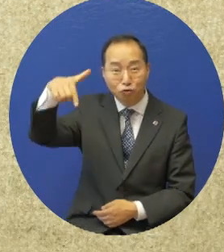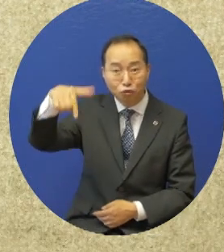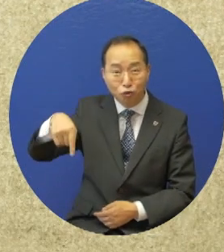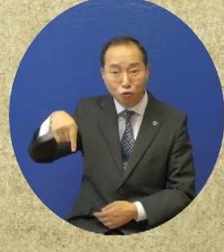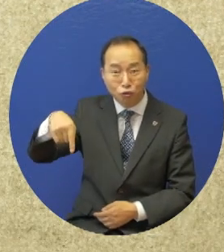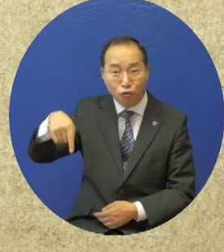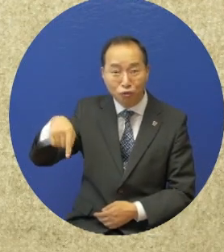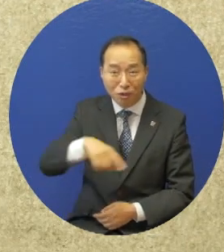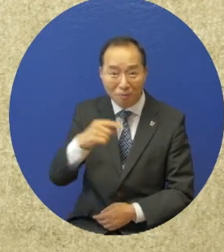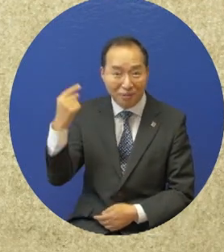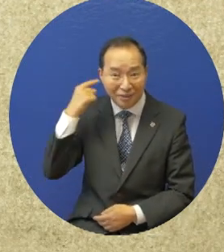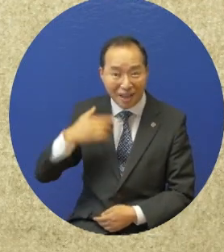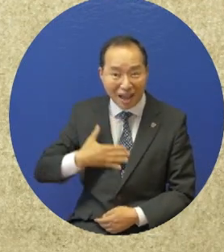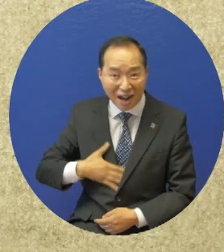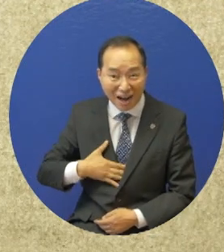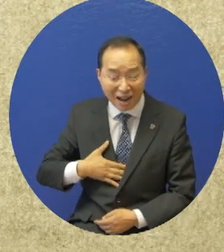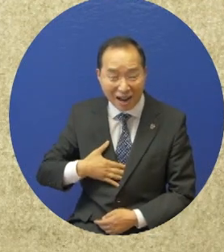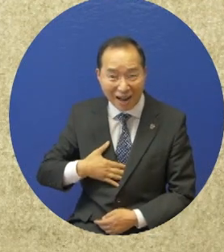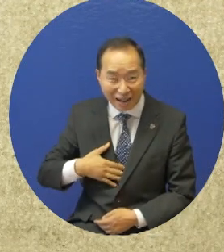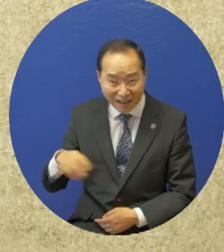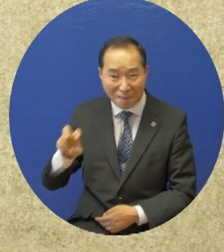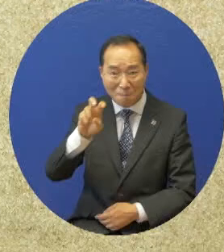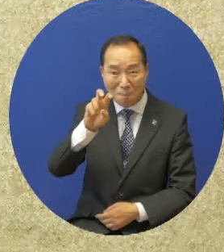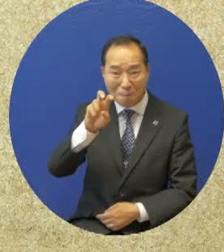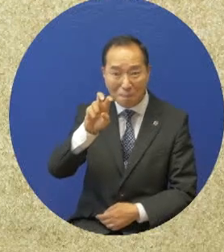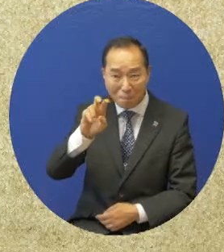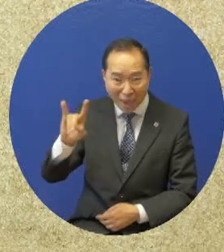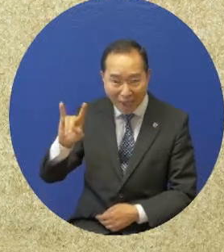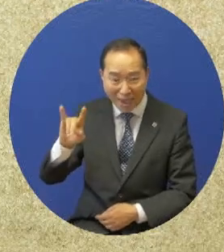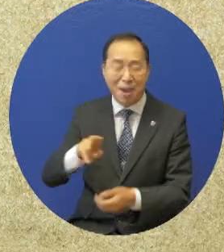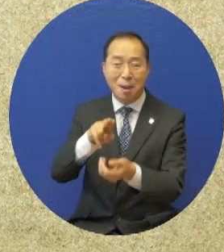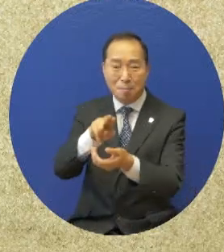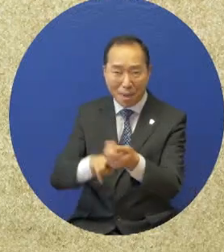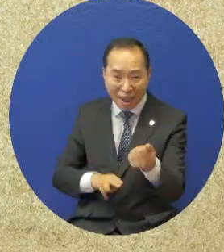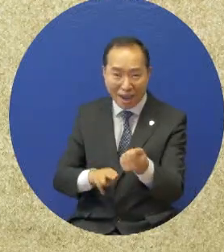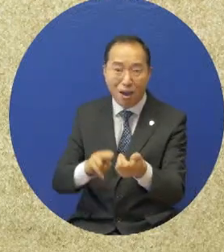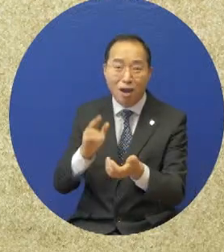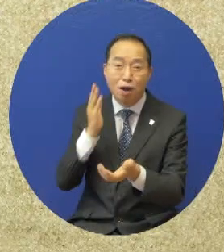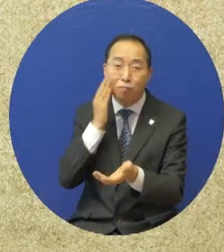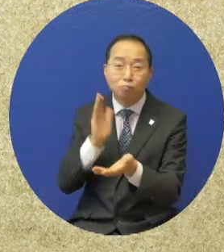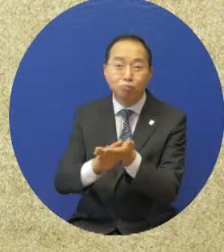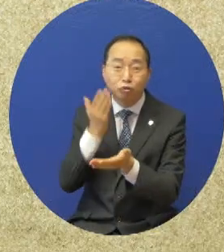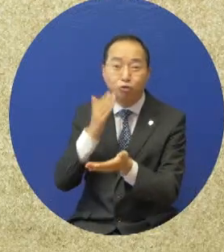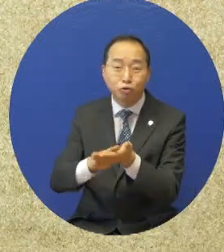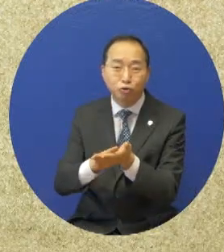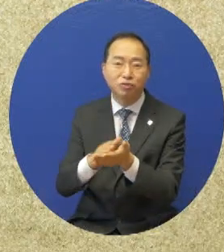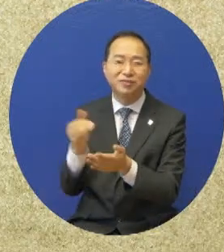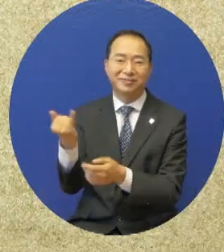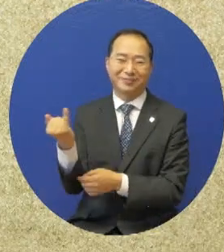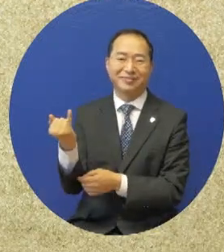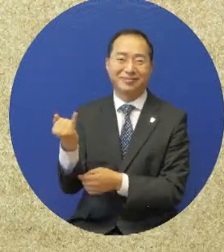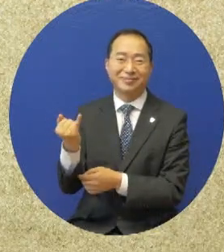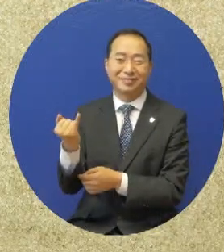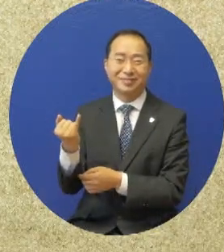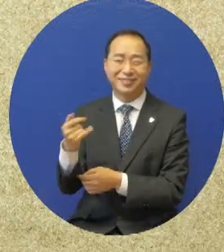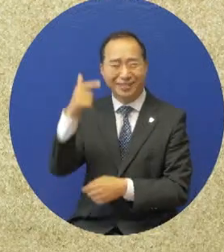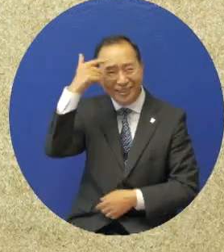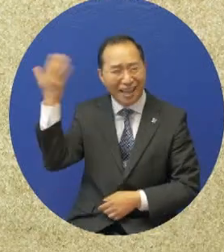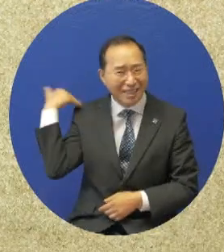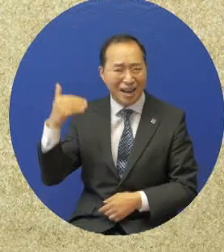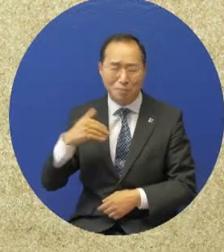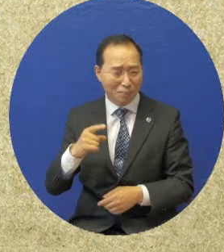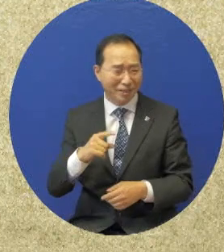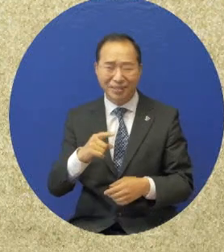밖의 골동품은 상점에서 빌린다. 머리 장식, 가채, 비녀, 떨잠, 귀걸이,